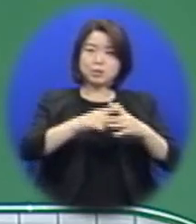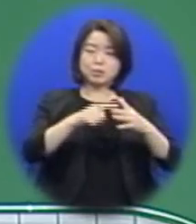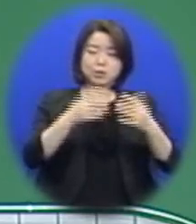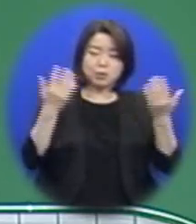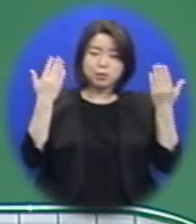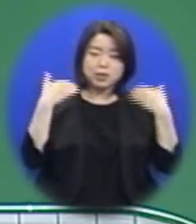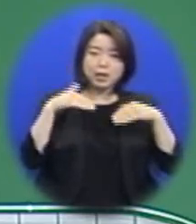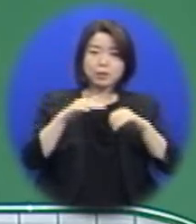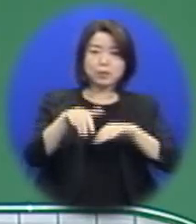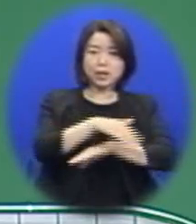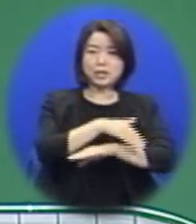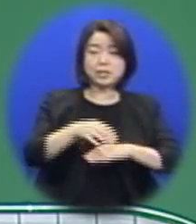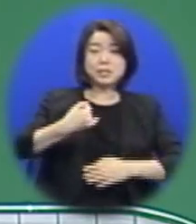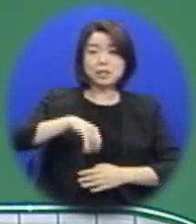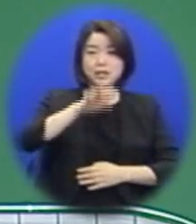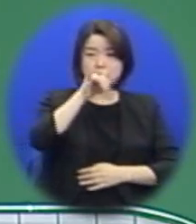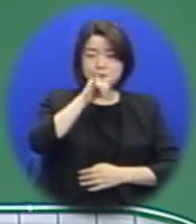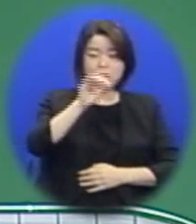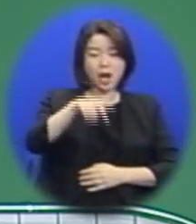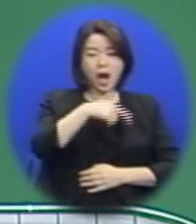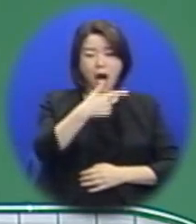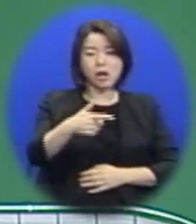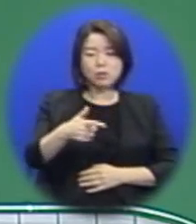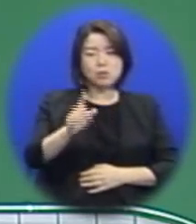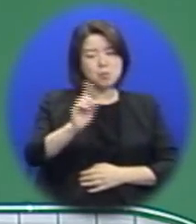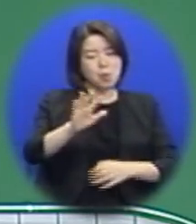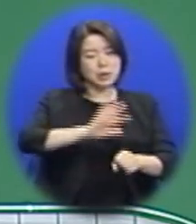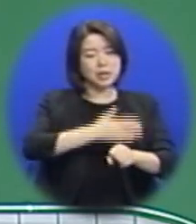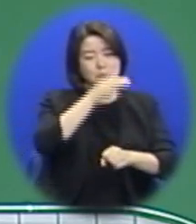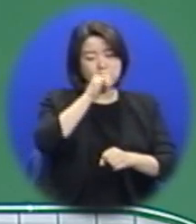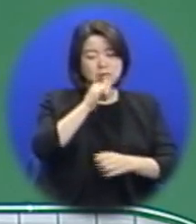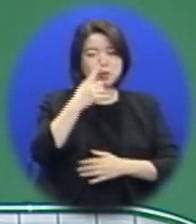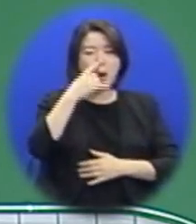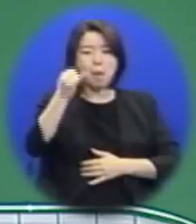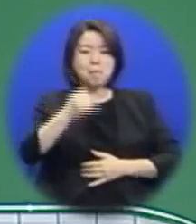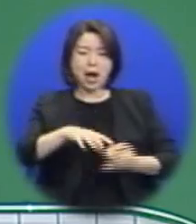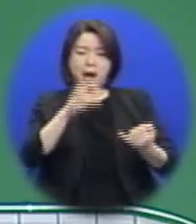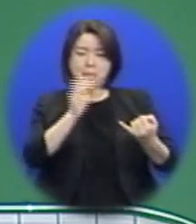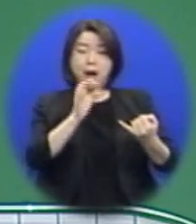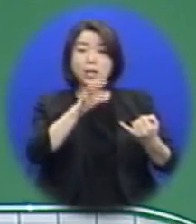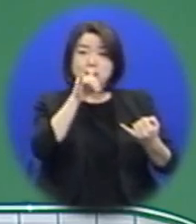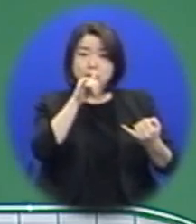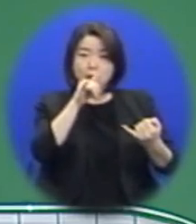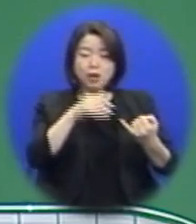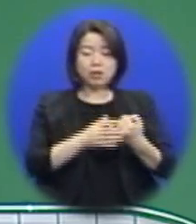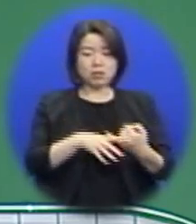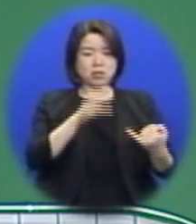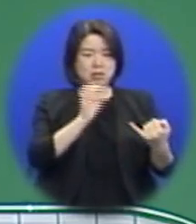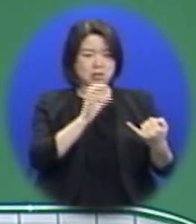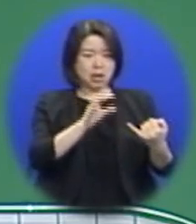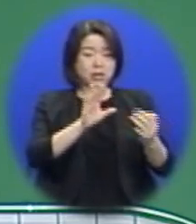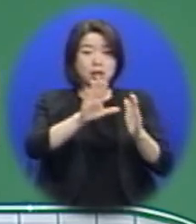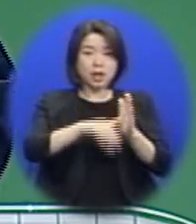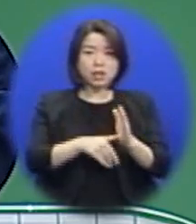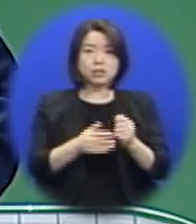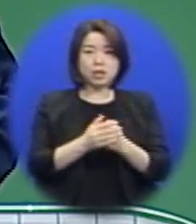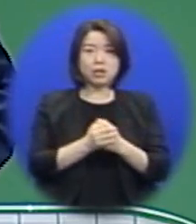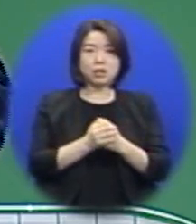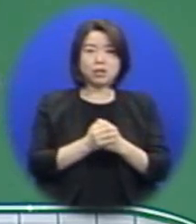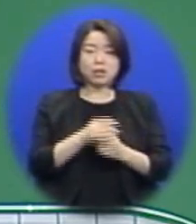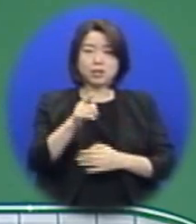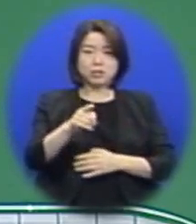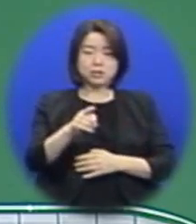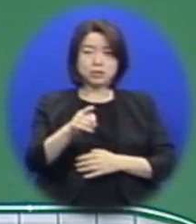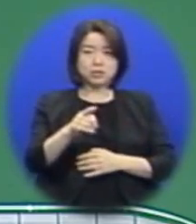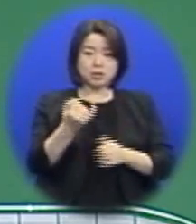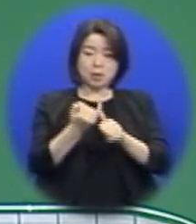하루는 뭘 잘못해서 엄마에게 아주 혼이 단단히 났습니다. 그런데 엄마가 야단을 치는데 이 딸이 그